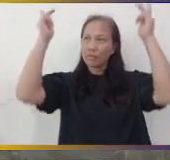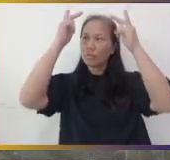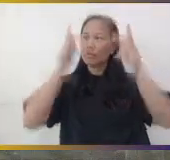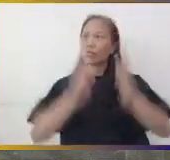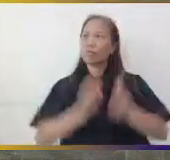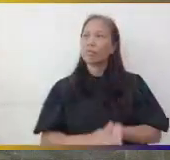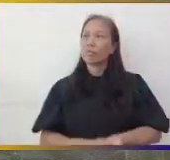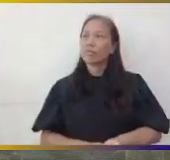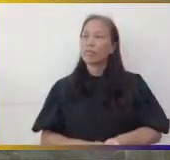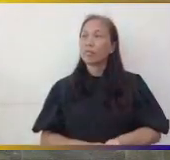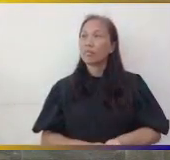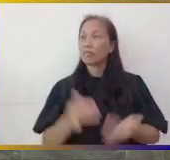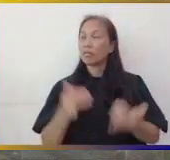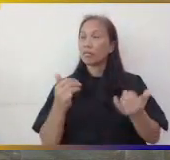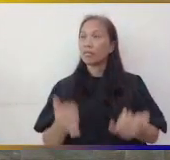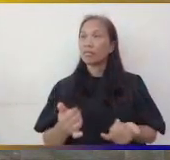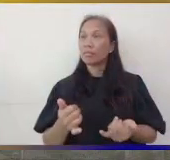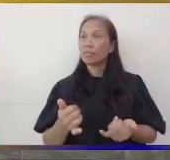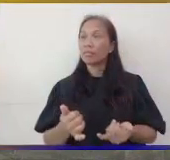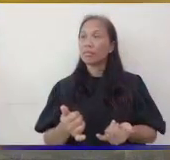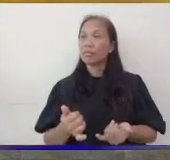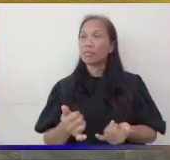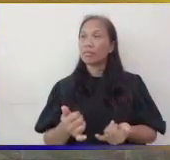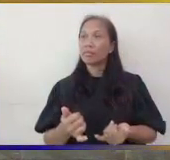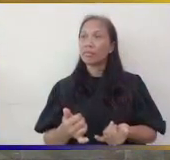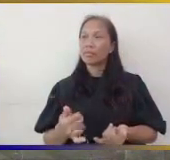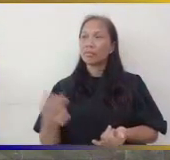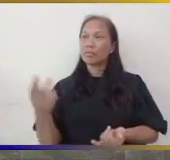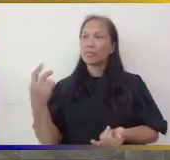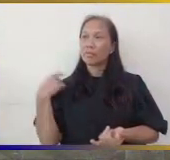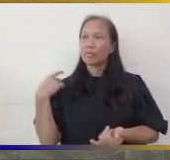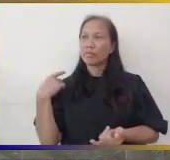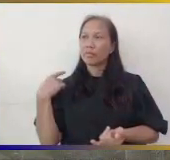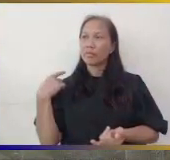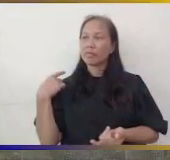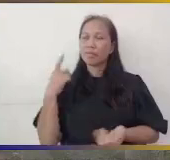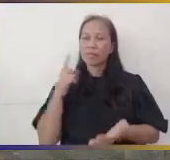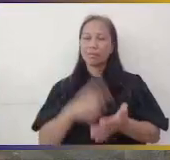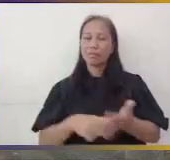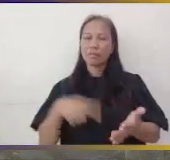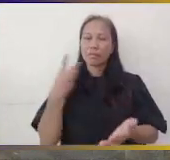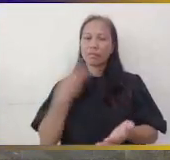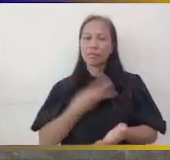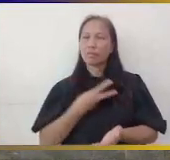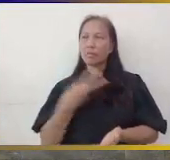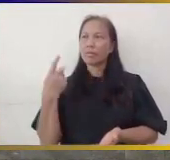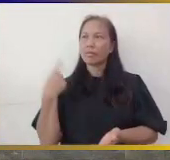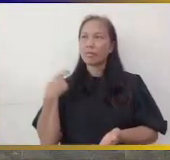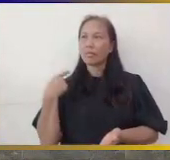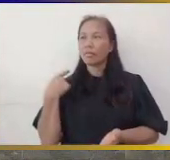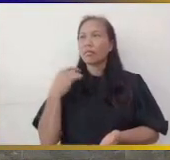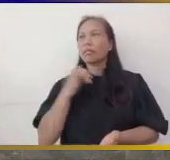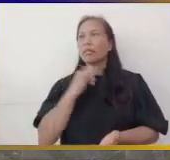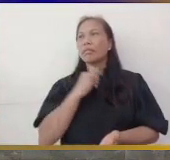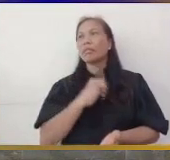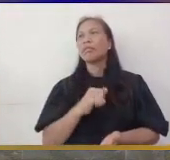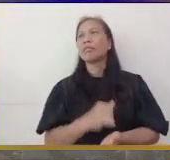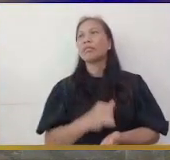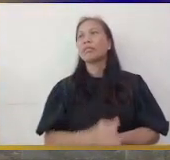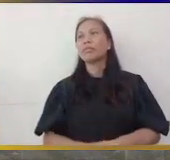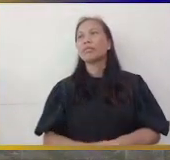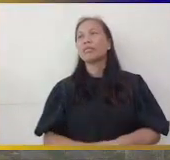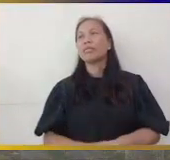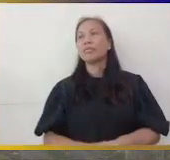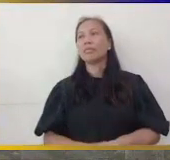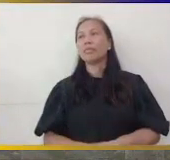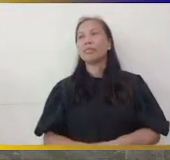present ang nagpapatunay na yung kanyang pinahawak pananampalataya ay hindi kapaniwala baka marami